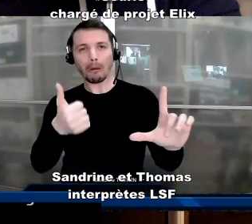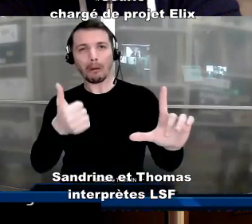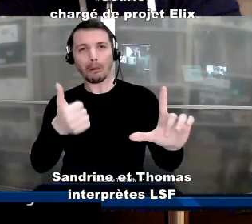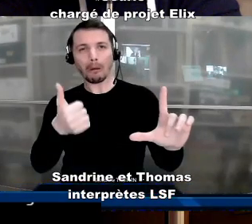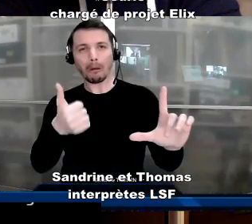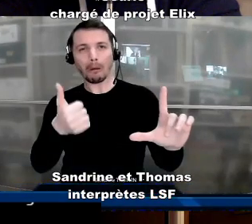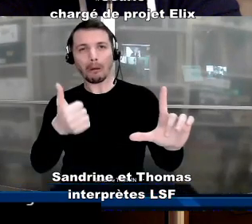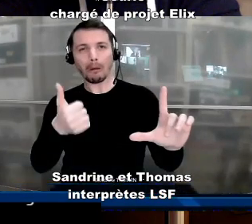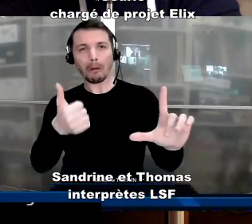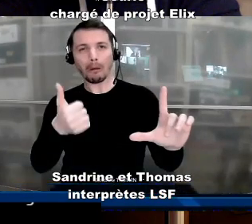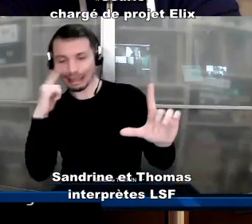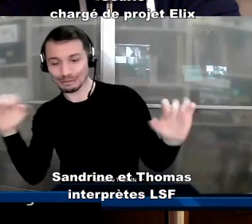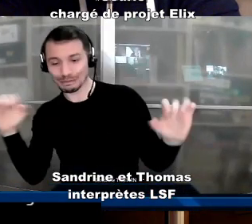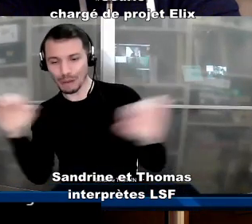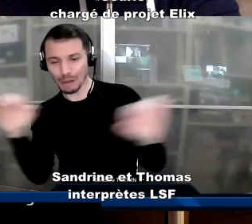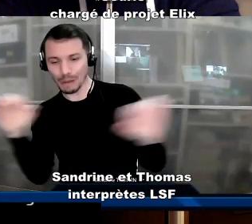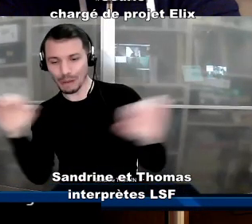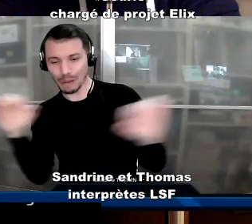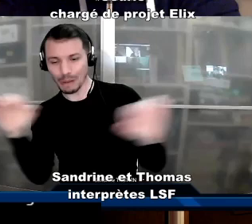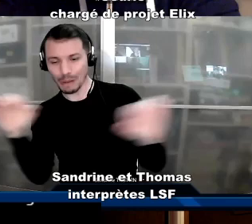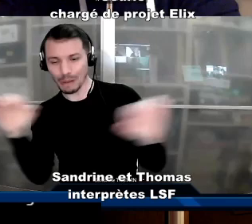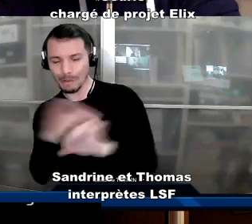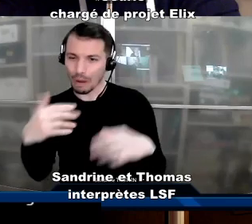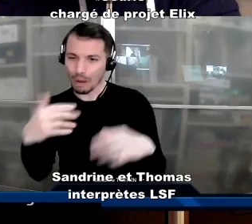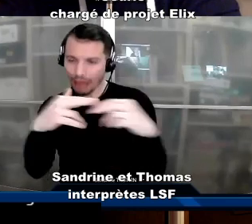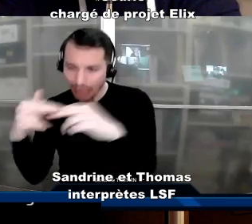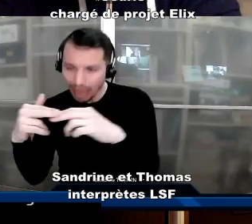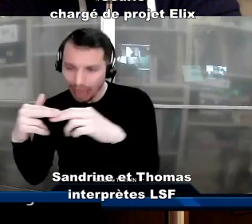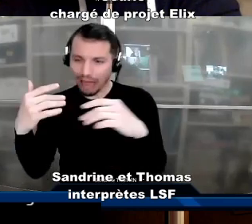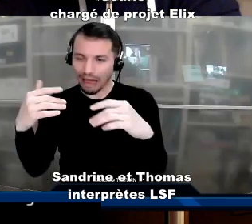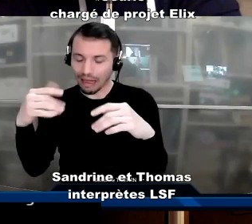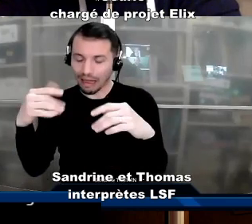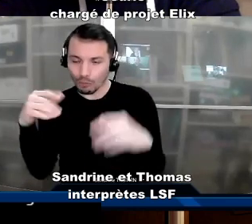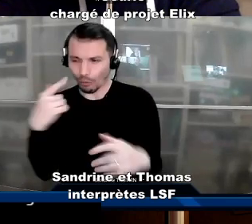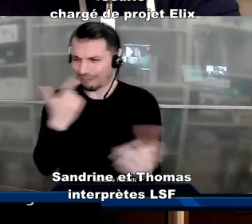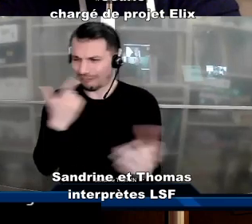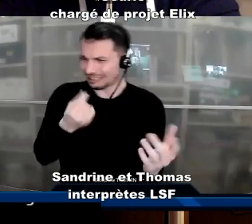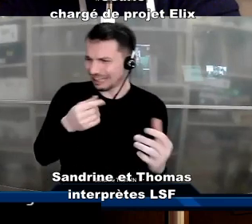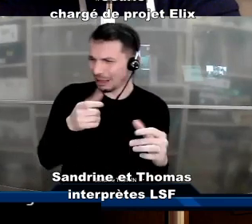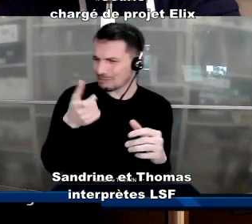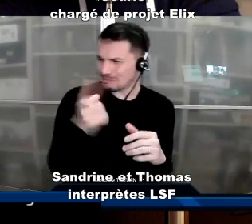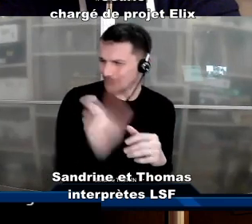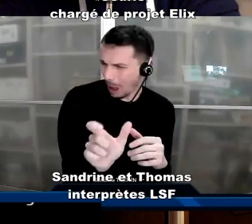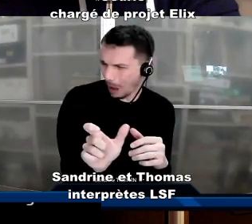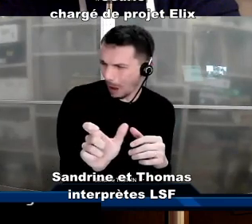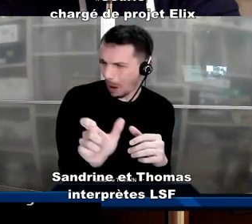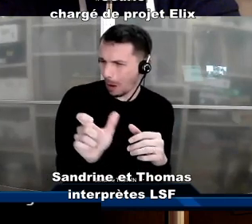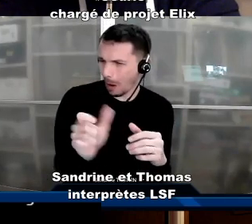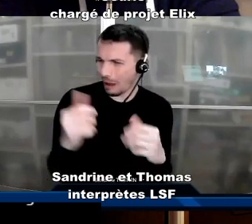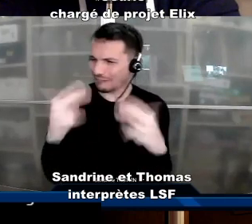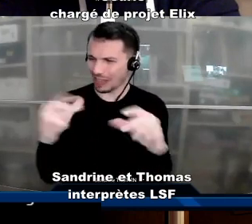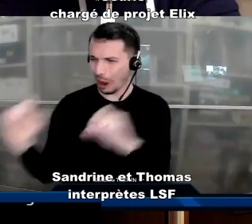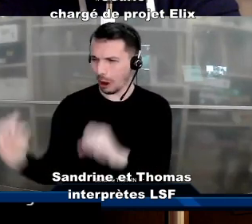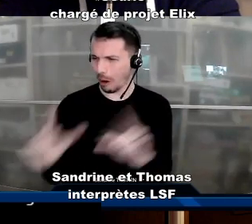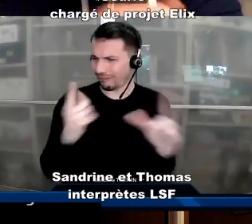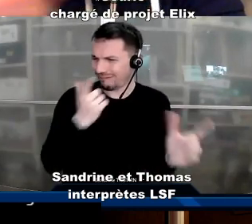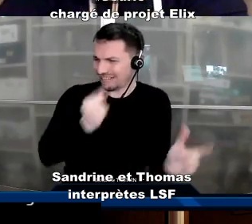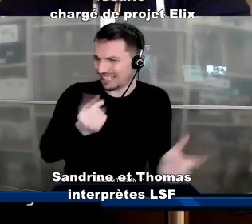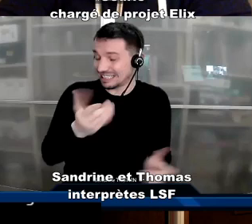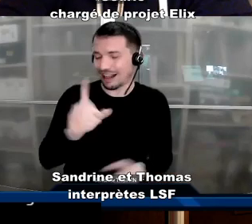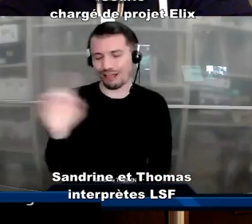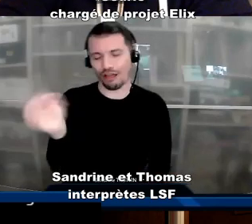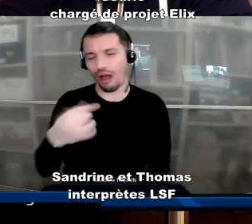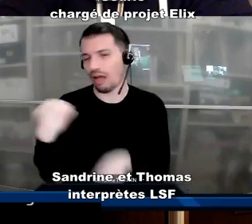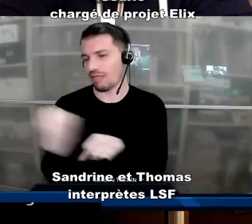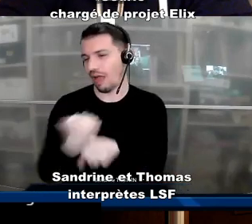dit bah oui, pourquoi vous en faites tout un plat? On tape un mot, il y a une vidéo, et alors il y a beaucoup de travail derrière